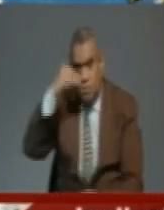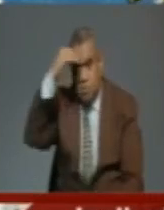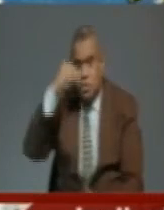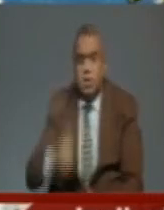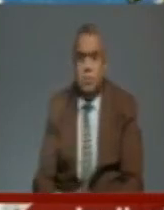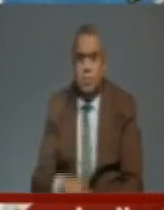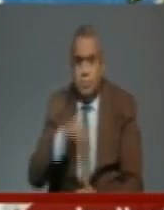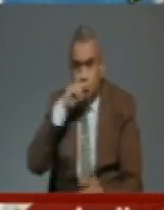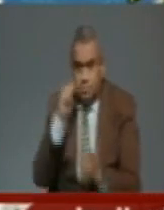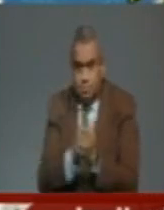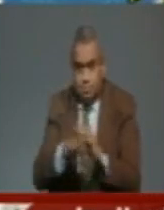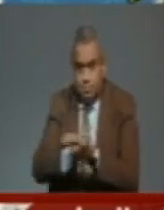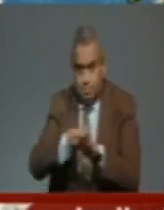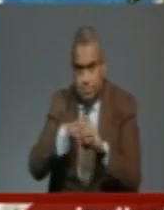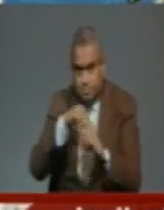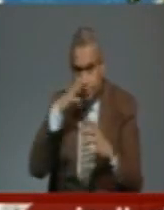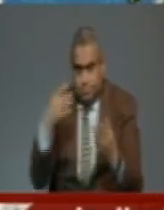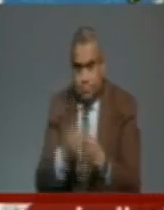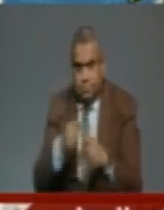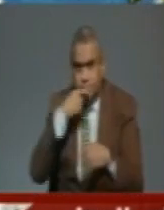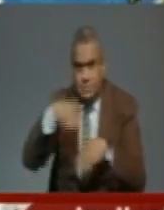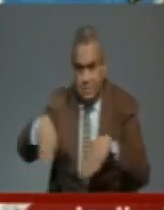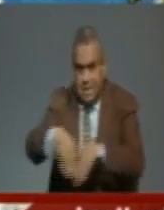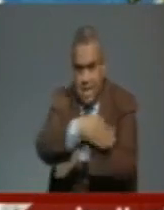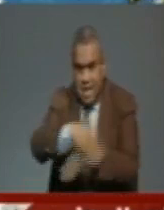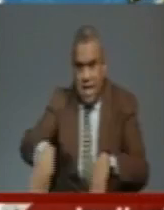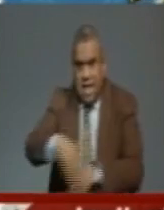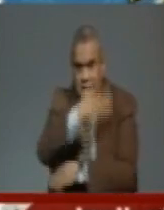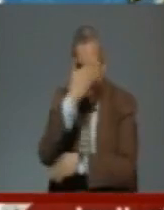تتعمل هنعمل الحاجز،